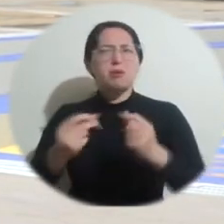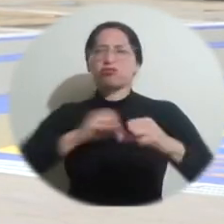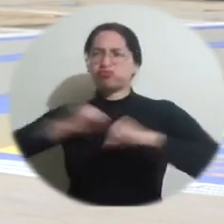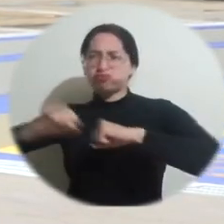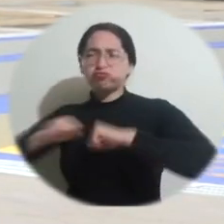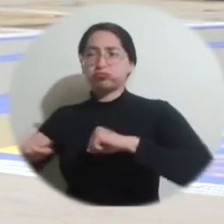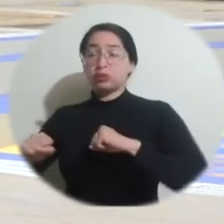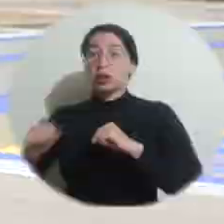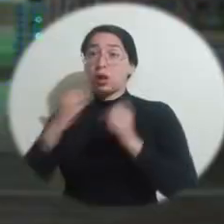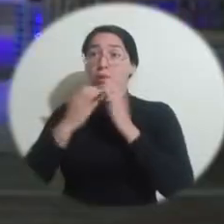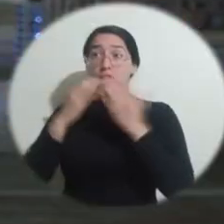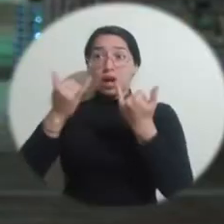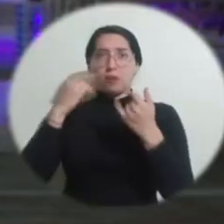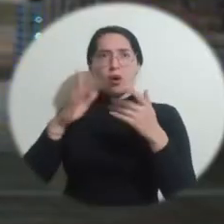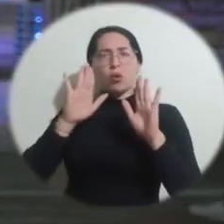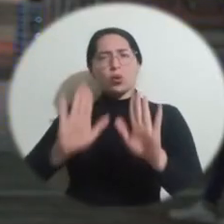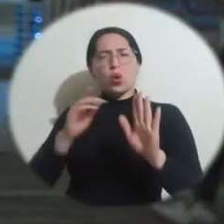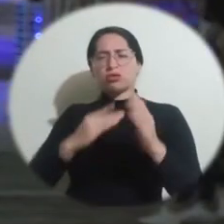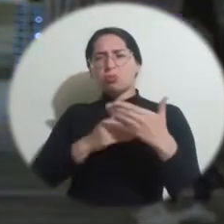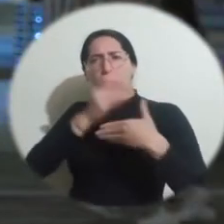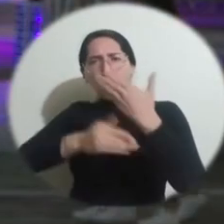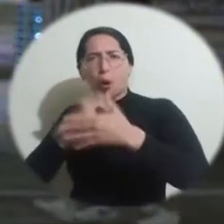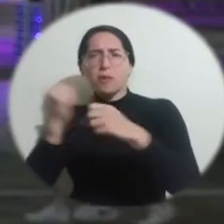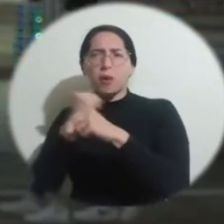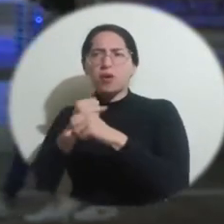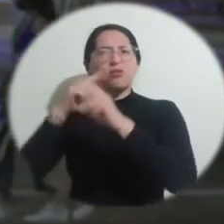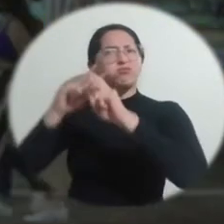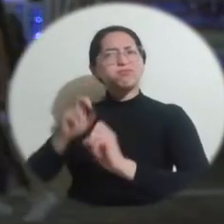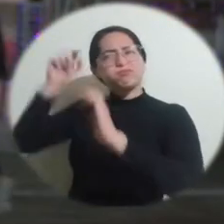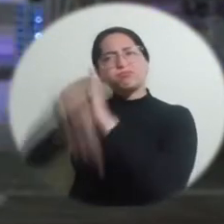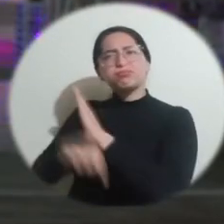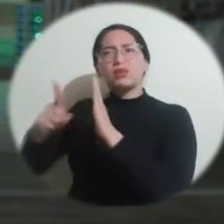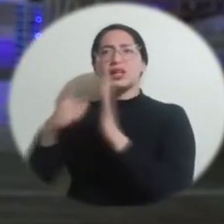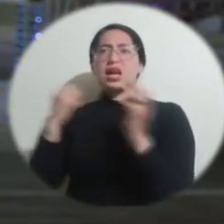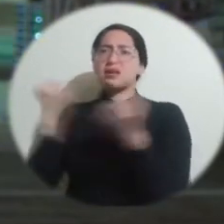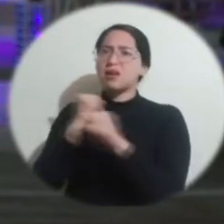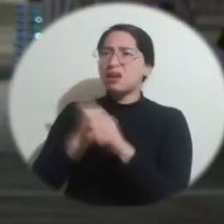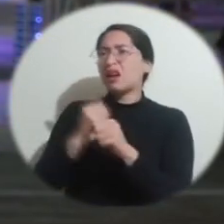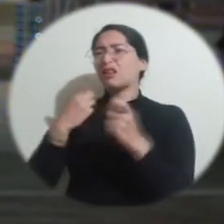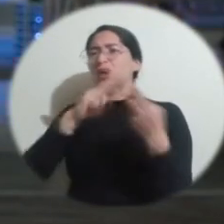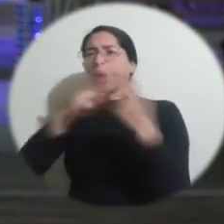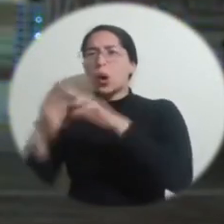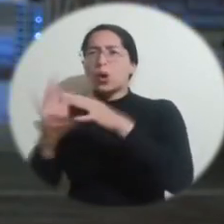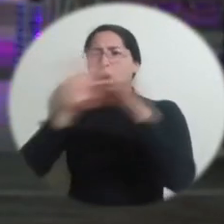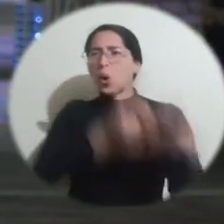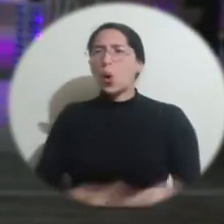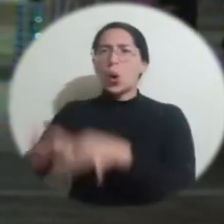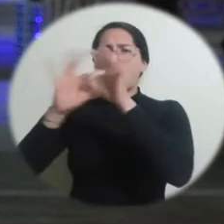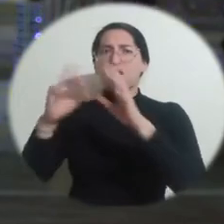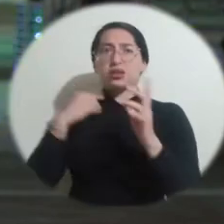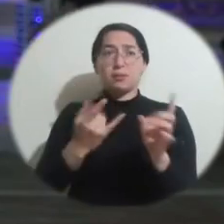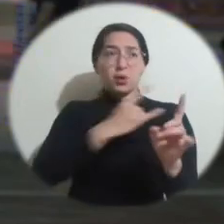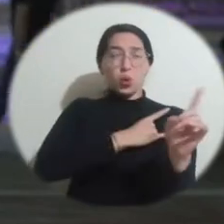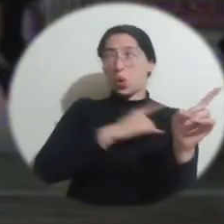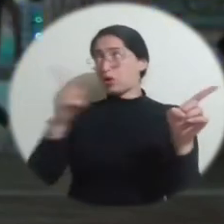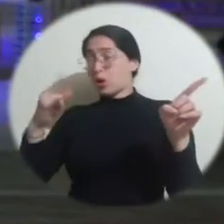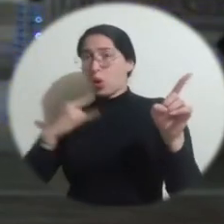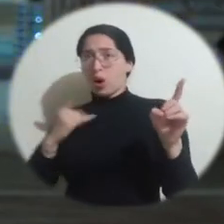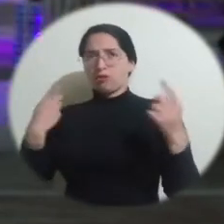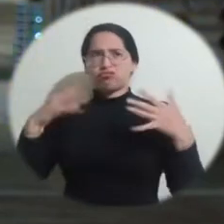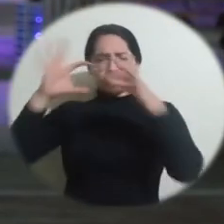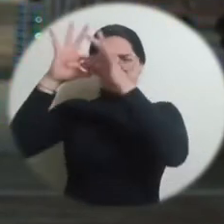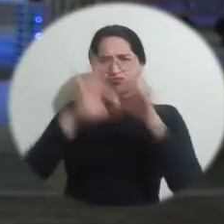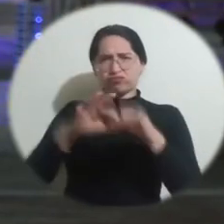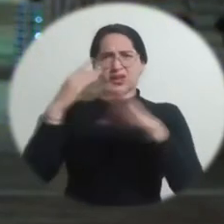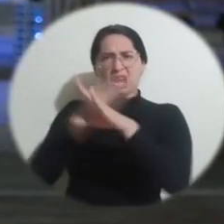efficace. Le due istituzioni sono il risultato di un lavoro molto profondo in termini di investigazione, di collaborazione, di compenetrazione delle due